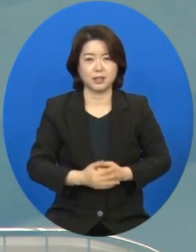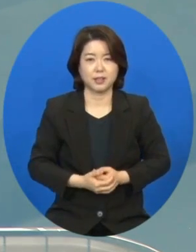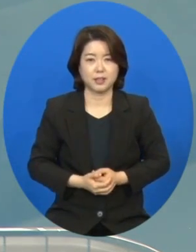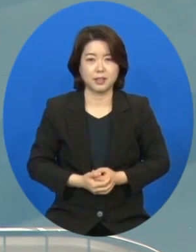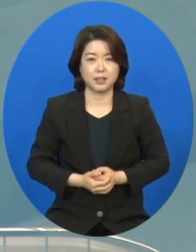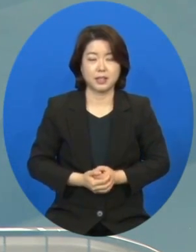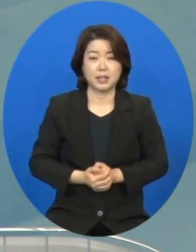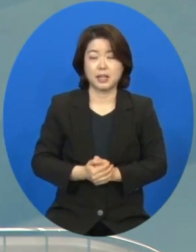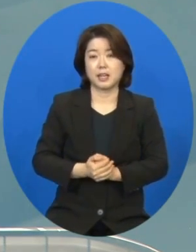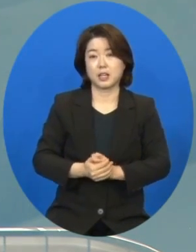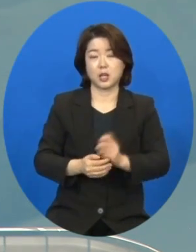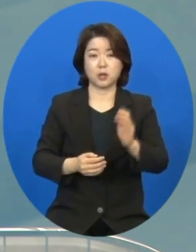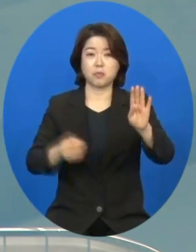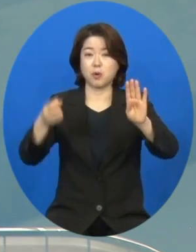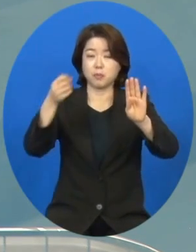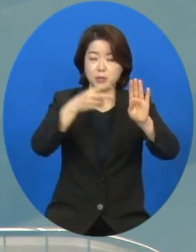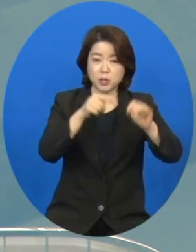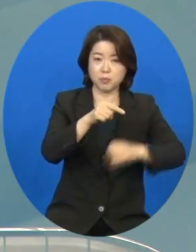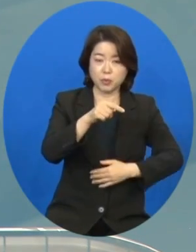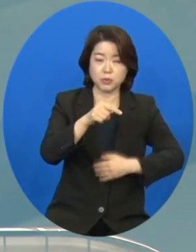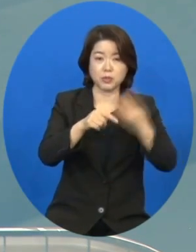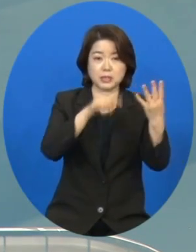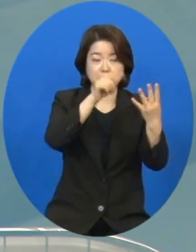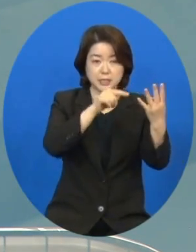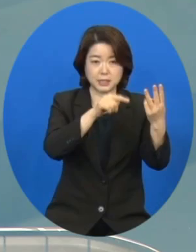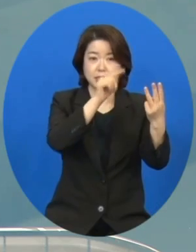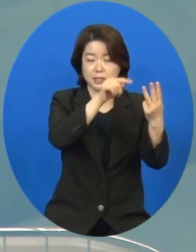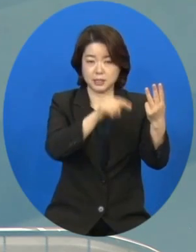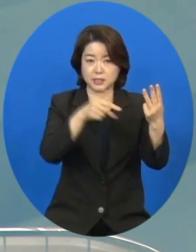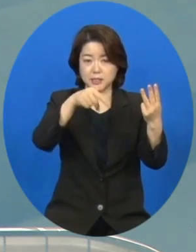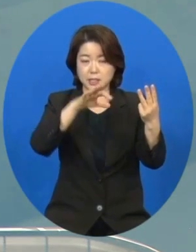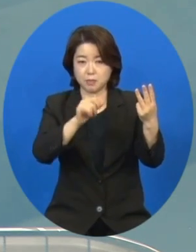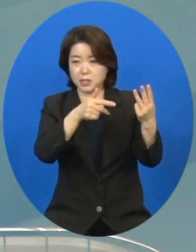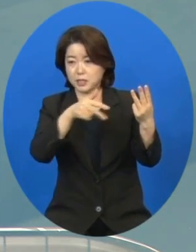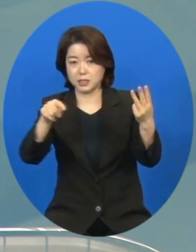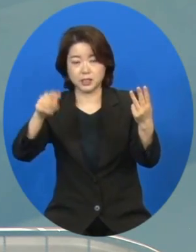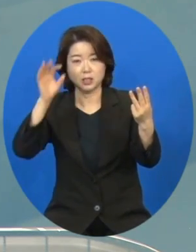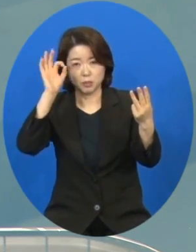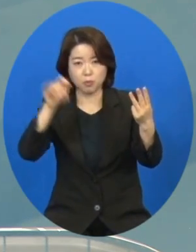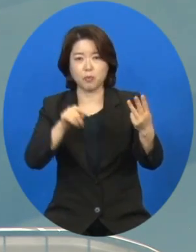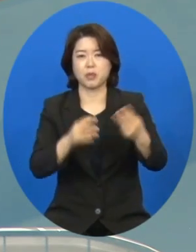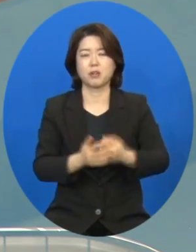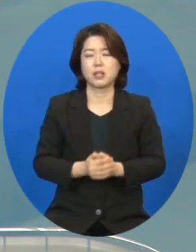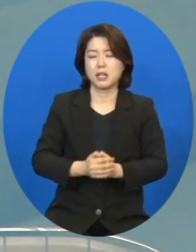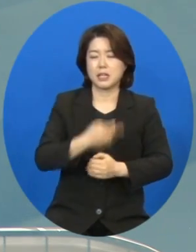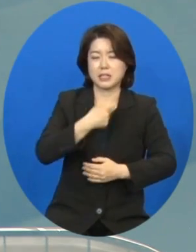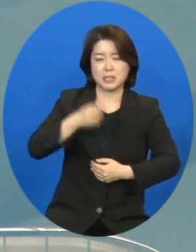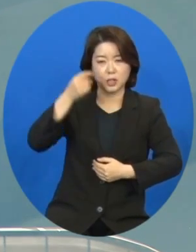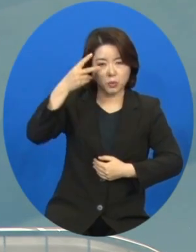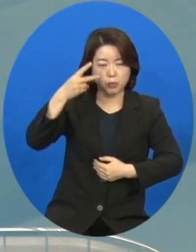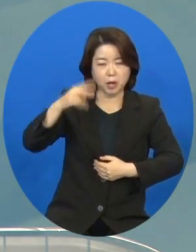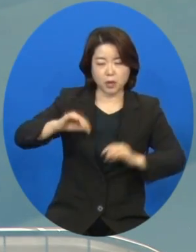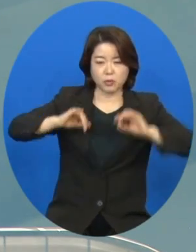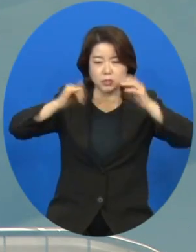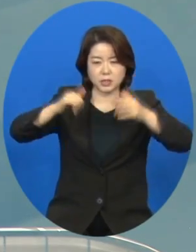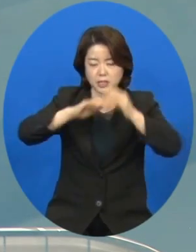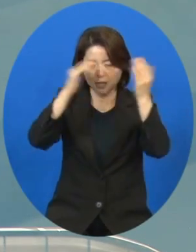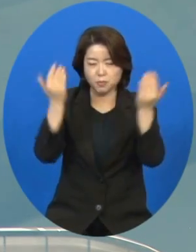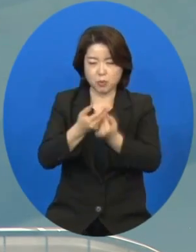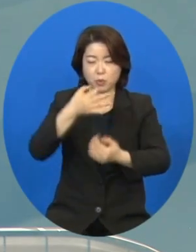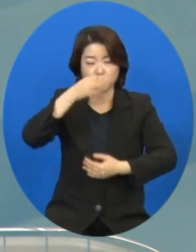빌립보서 3장 7절부터 9절까지 말씀해 보면 사도 바울은 그 세상 모든 유익 다 해로